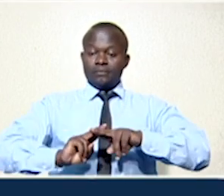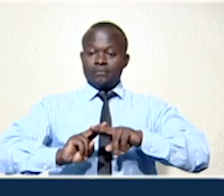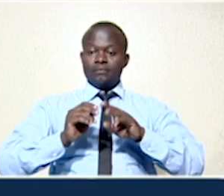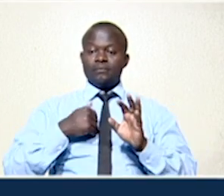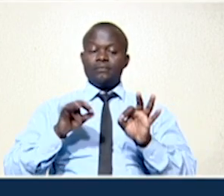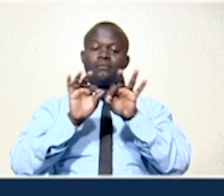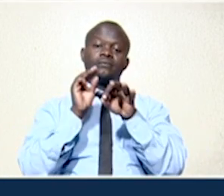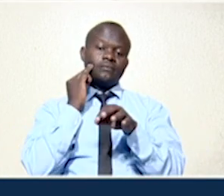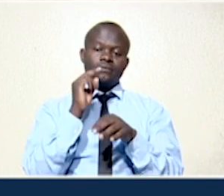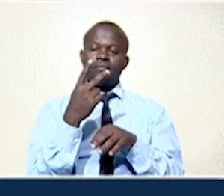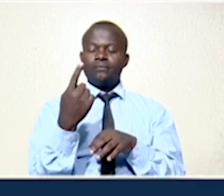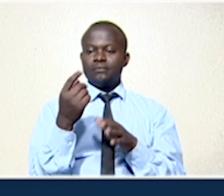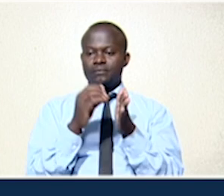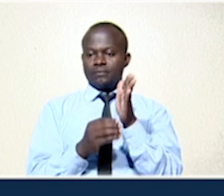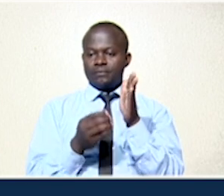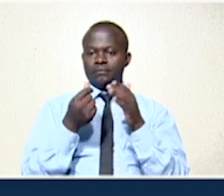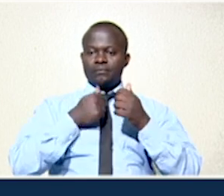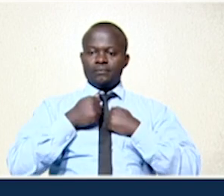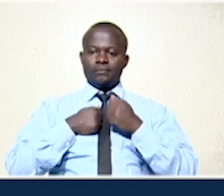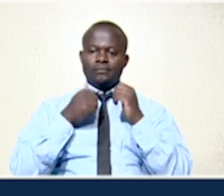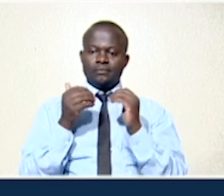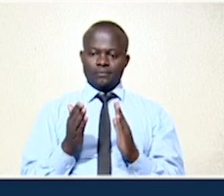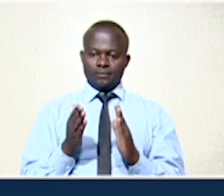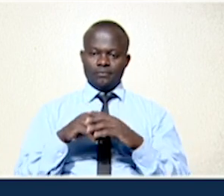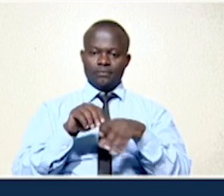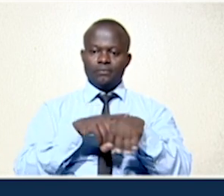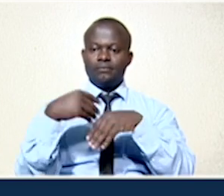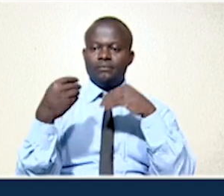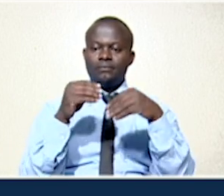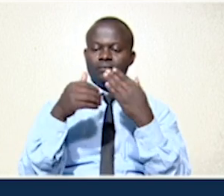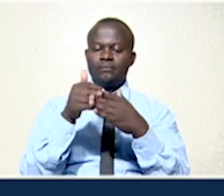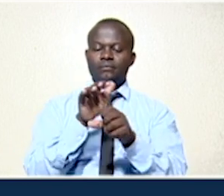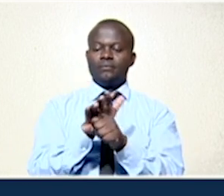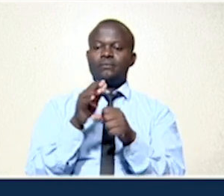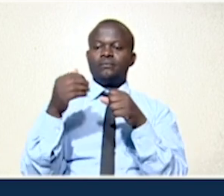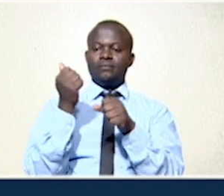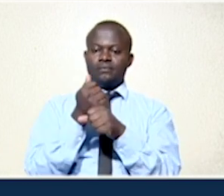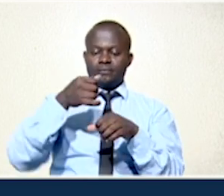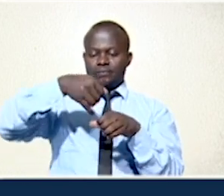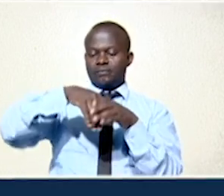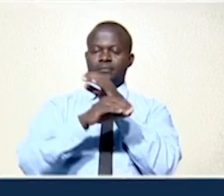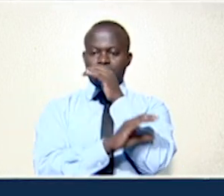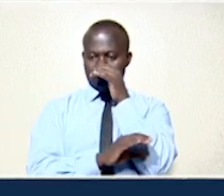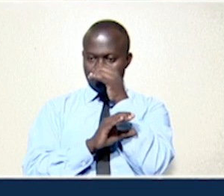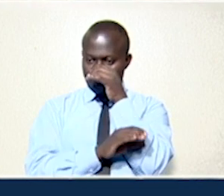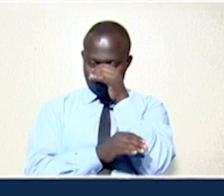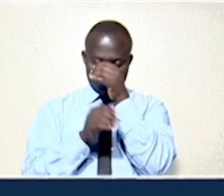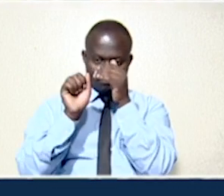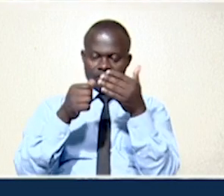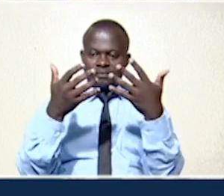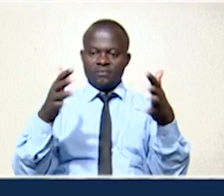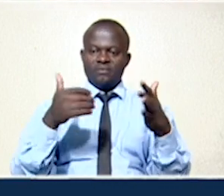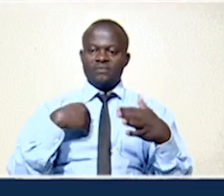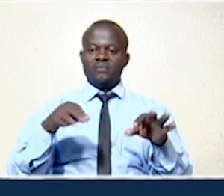miliyoni 21 n'igice z'amafaranga y'u Rwanda, mu gihe ibikoresho byinshi bigize byaba ari ibikorerwa imbere mu gihugu ishobora kurangira